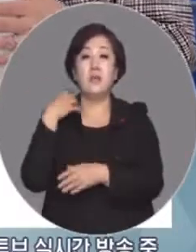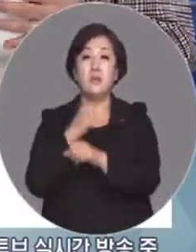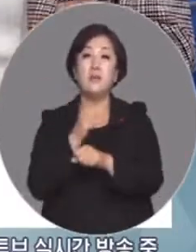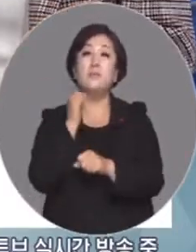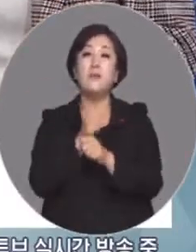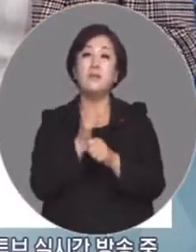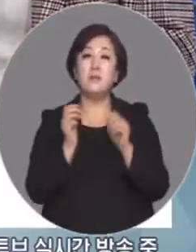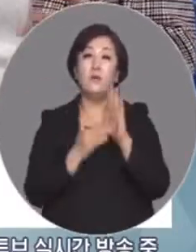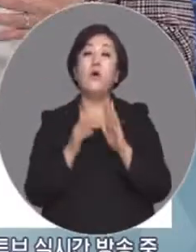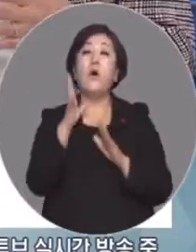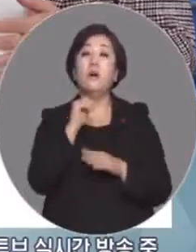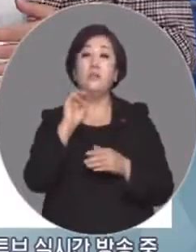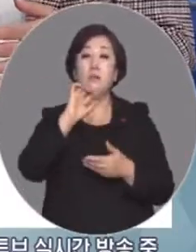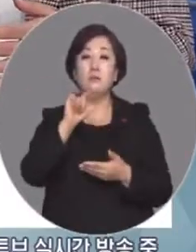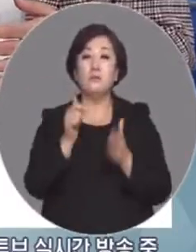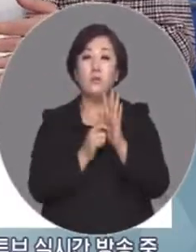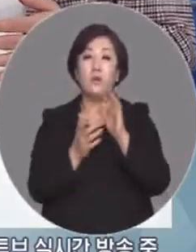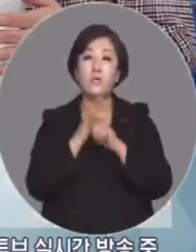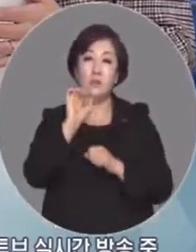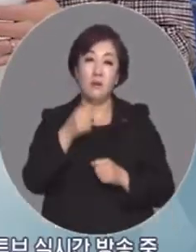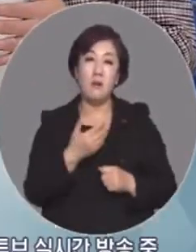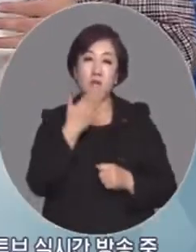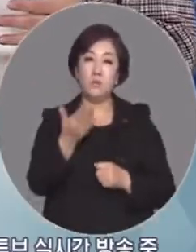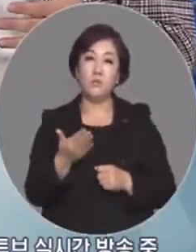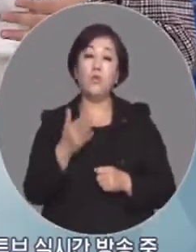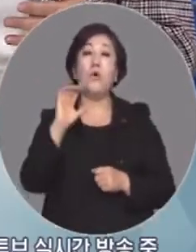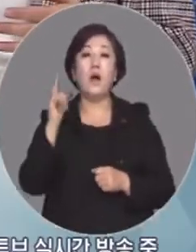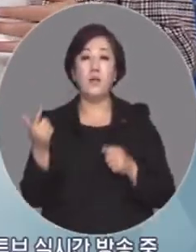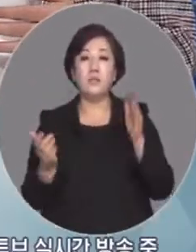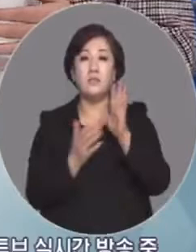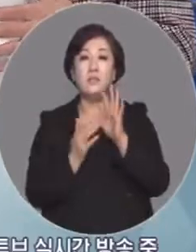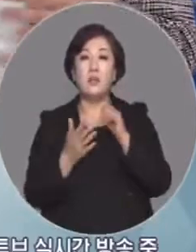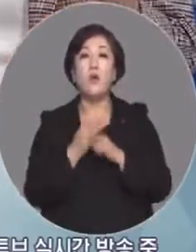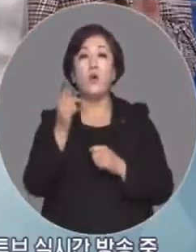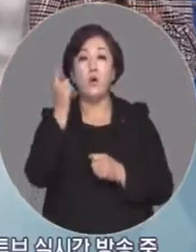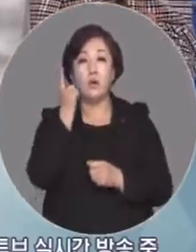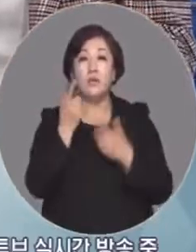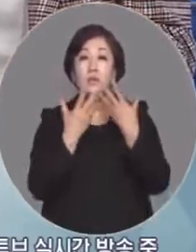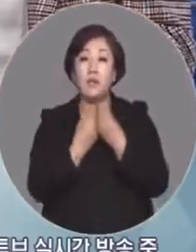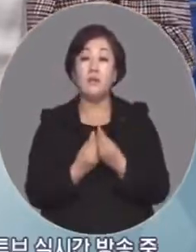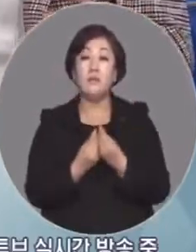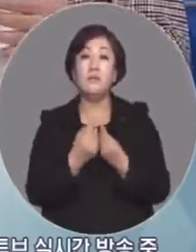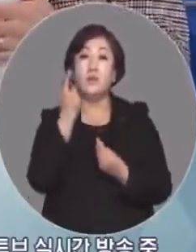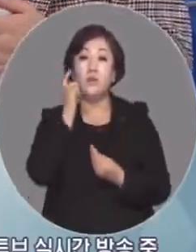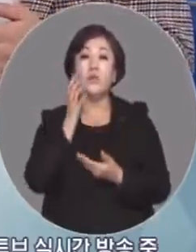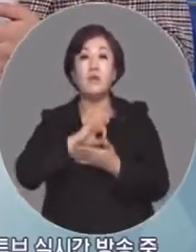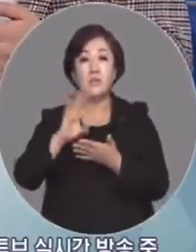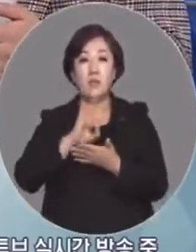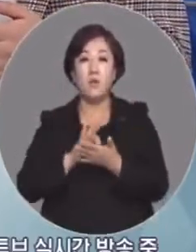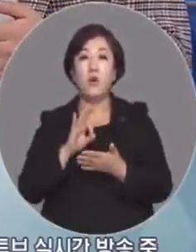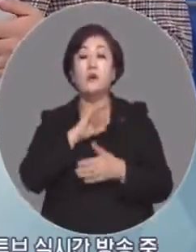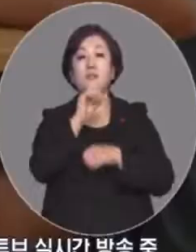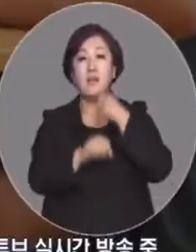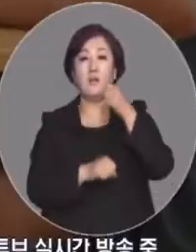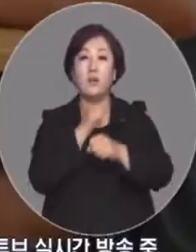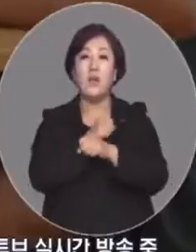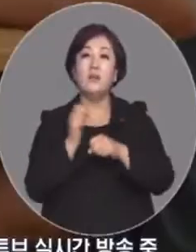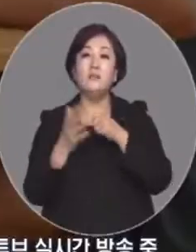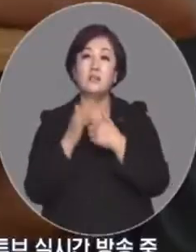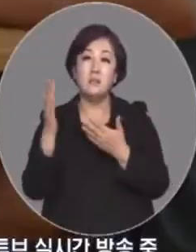뭐 어디까지 화장을 허용할 것인가. 때로는 뭐 핸드폰을 그러면 거둘 것인가 아니면 자유롭게 사용할